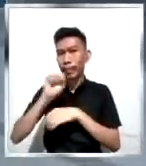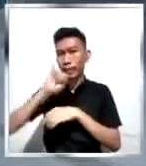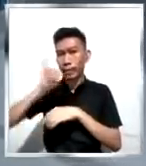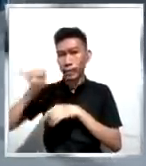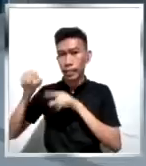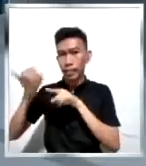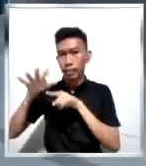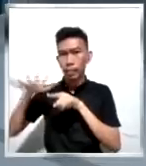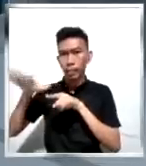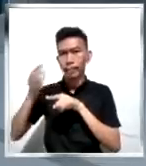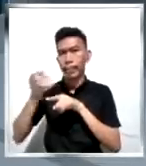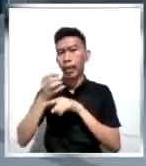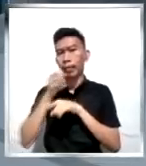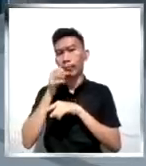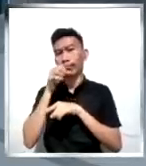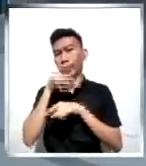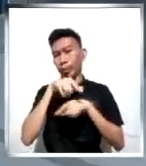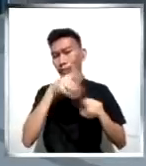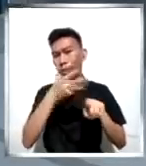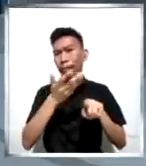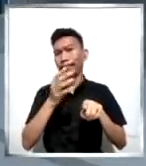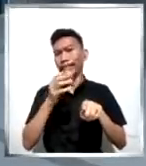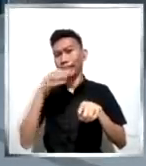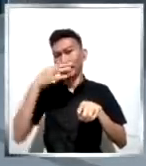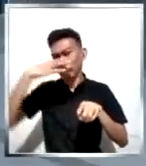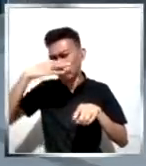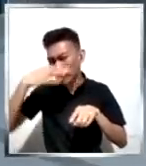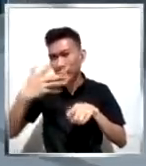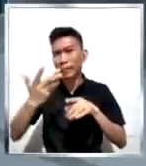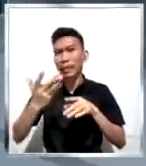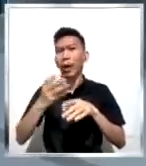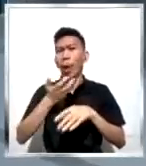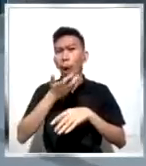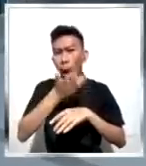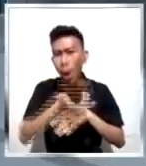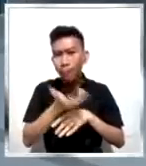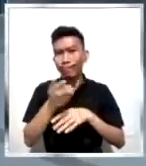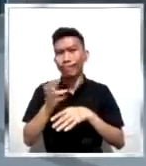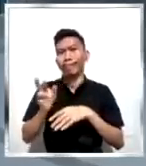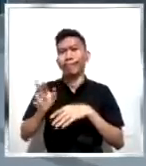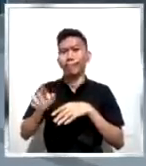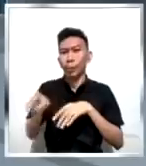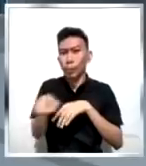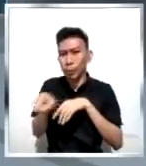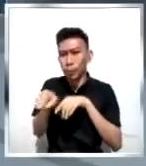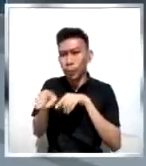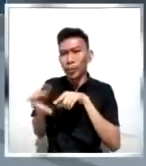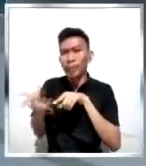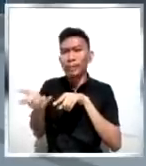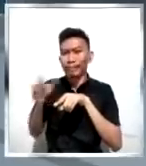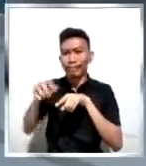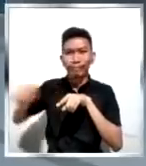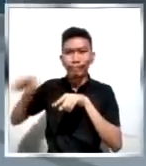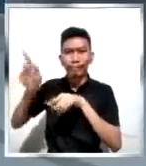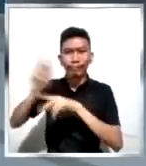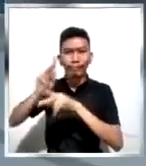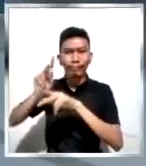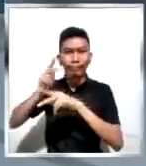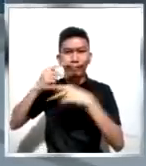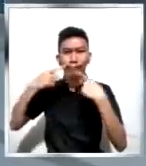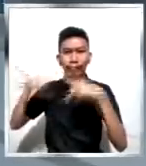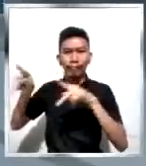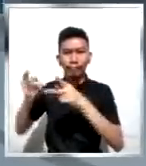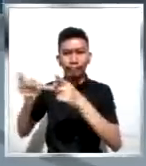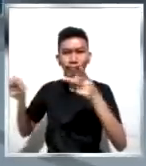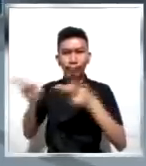dumudura, sumisinga, sumusuka, umiihi at dumudumi sa pampublikong lugar. Kailangan na raw disiplinahin ang mga